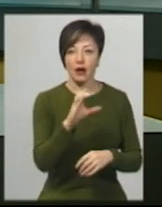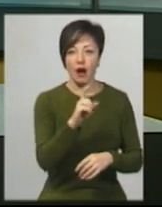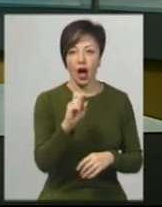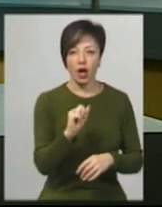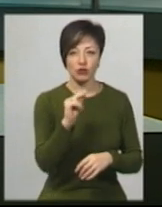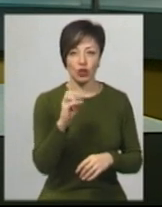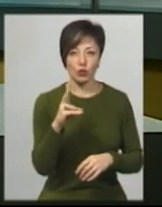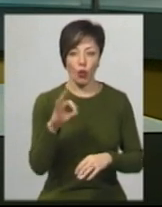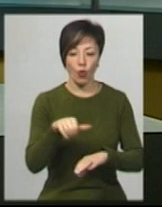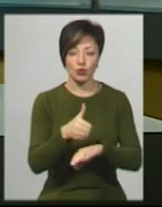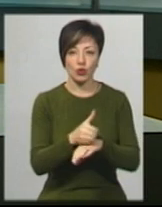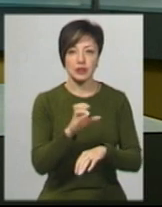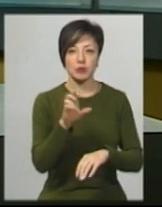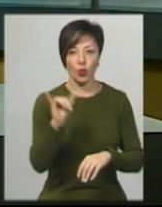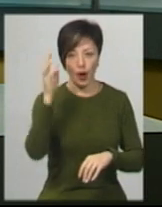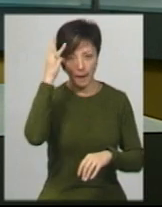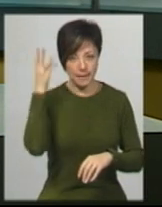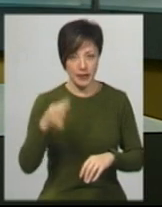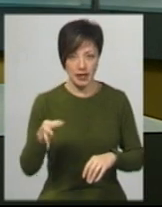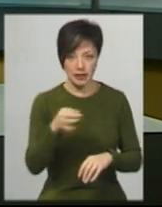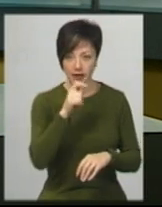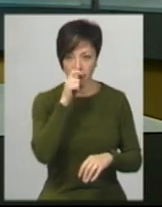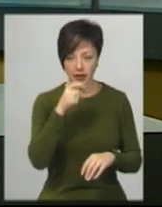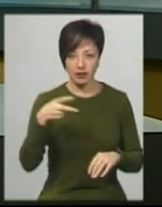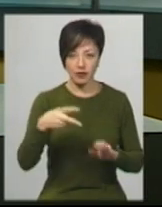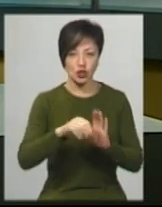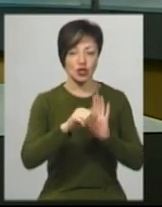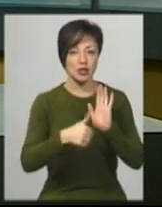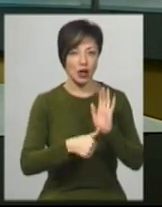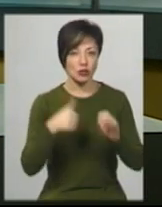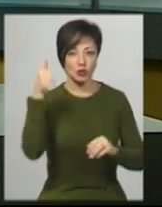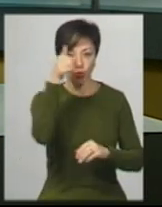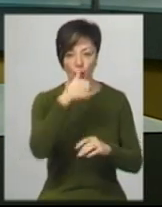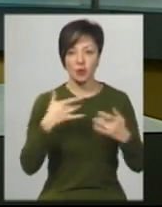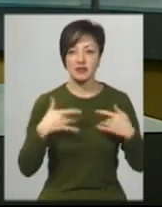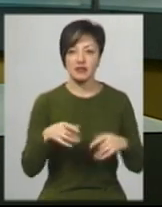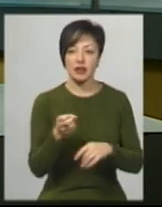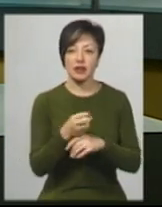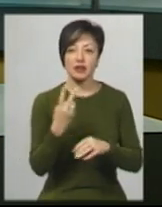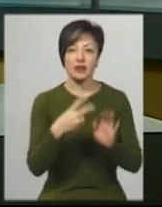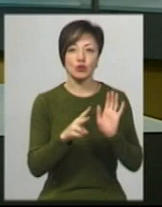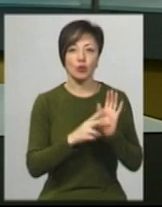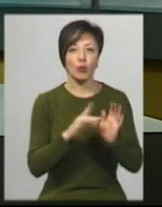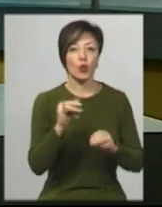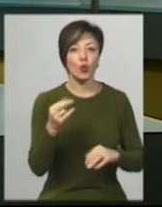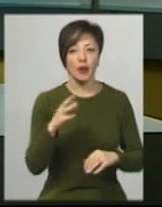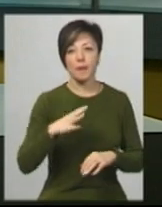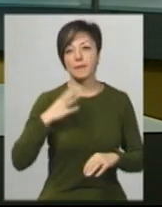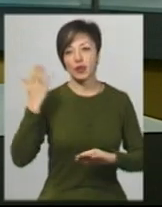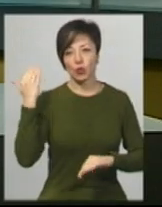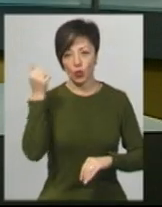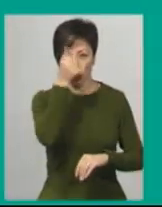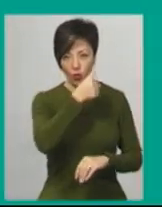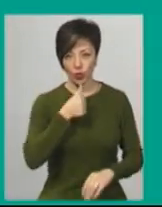очолював управління СБУ Хмельниччини з квітня 2016 року, звільнили 27 грудня минулого року.